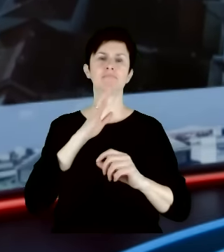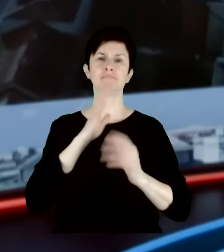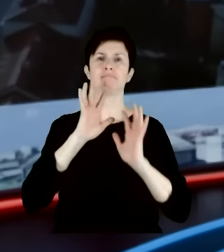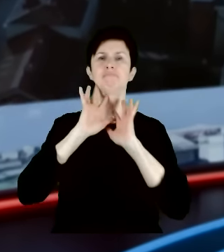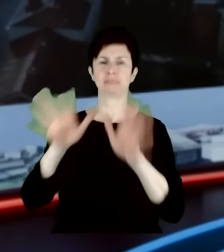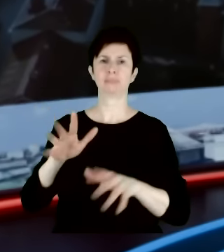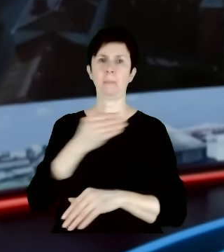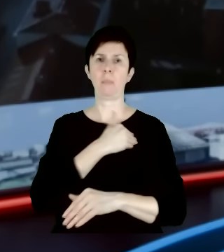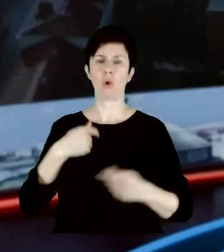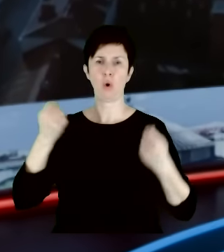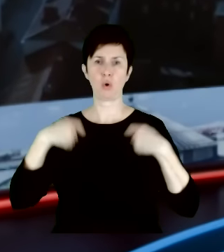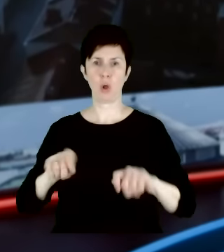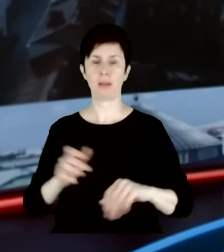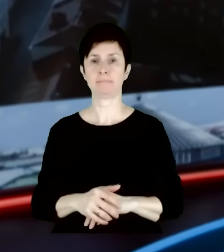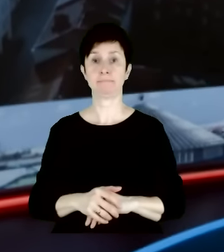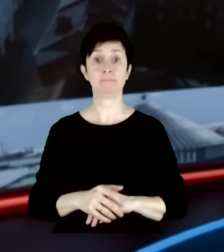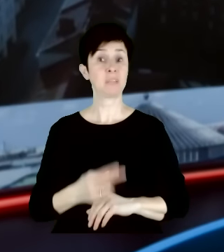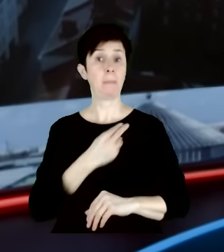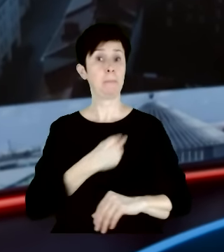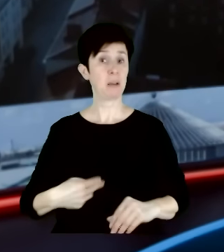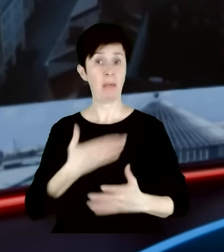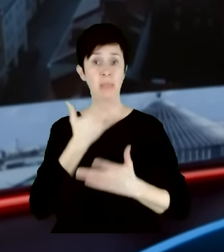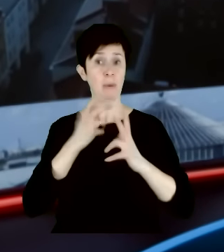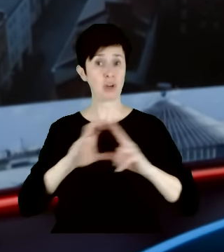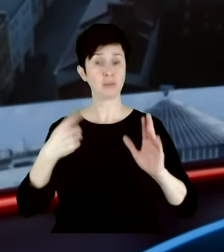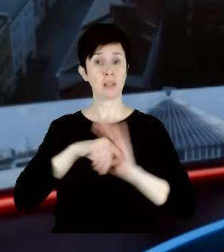Premier polskiego rządu, który nie ma czasu dla Polaków, a polskim